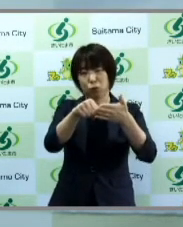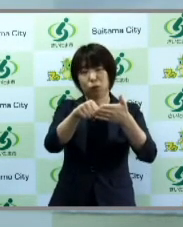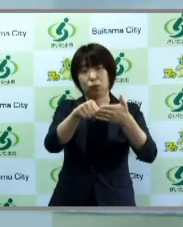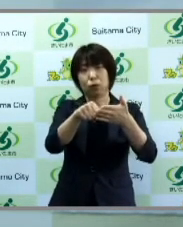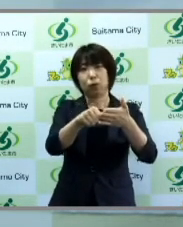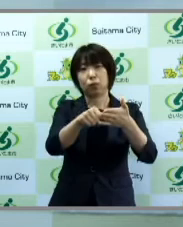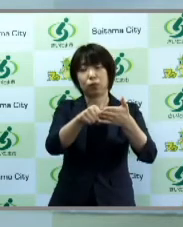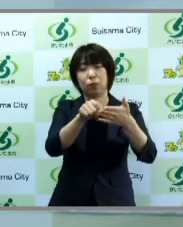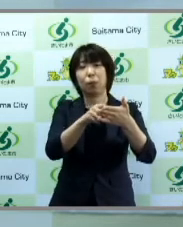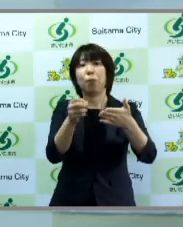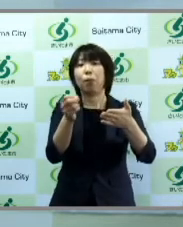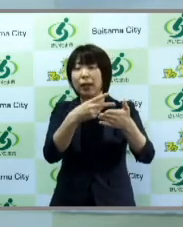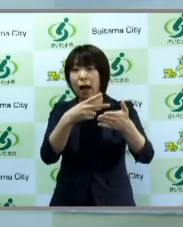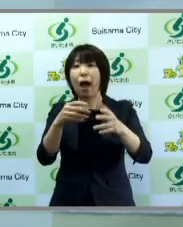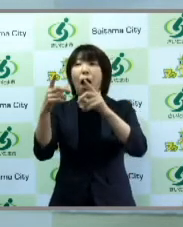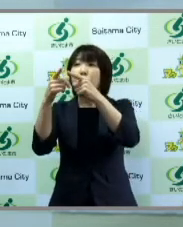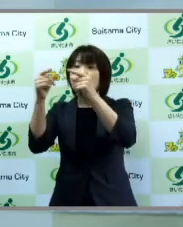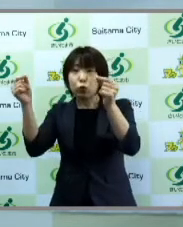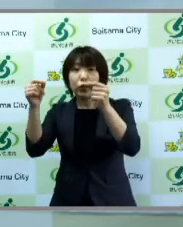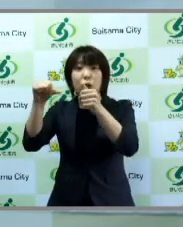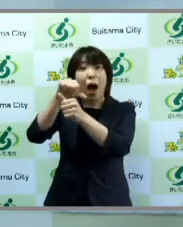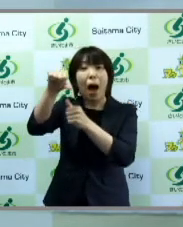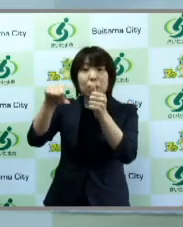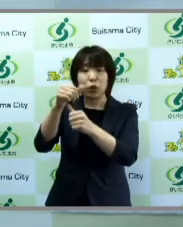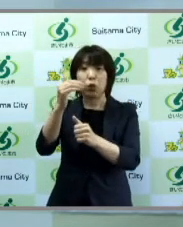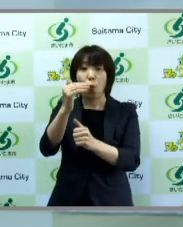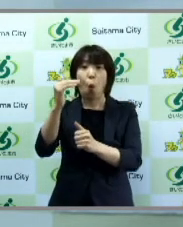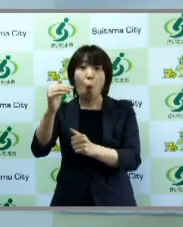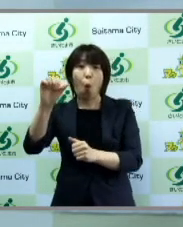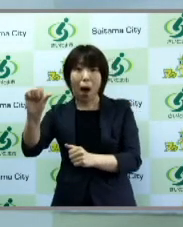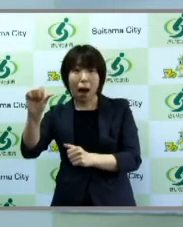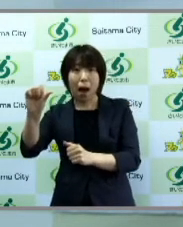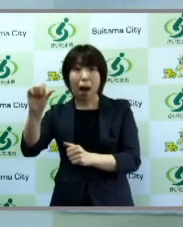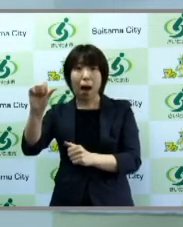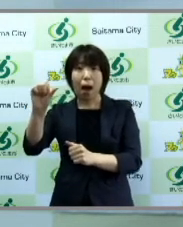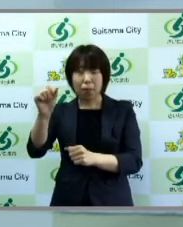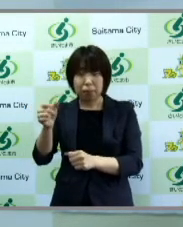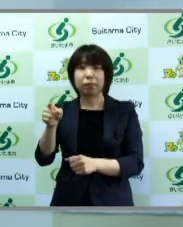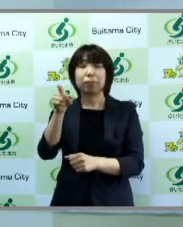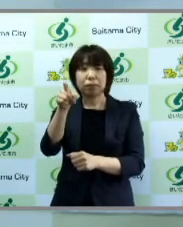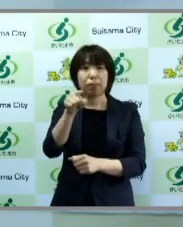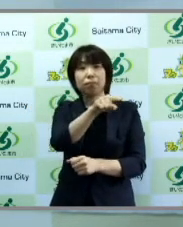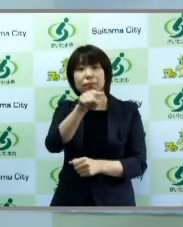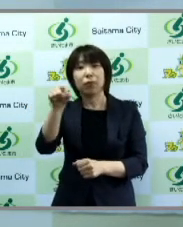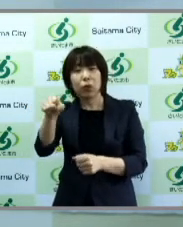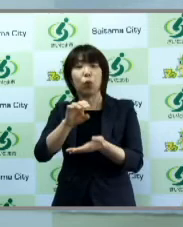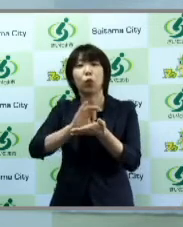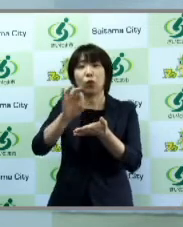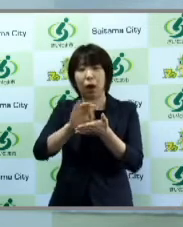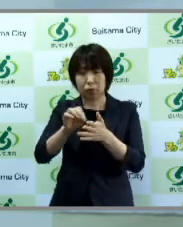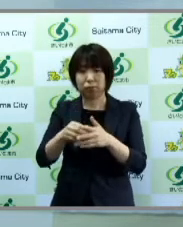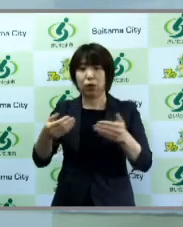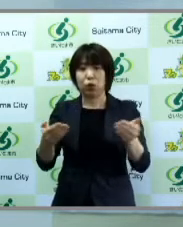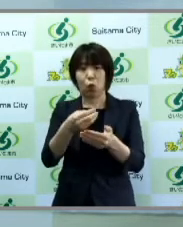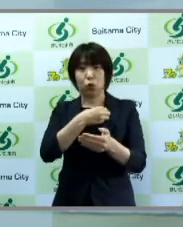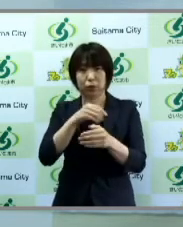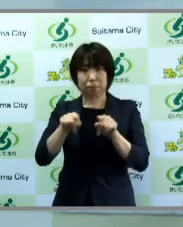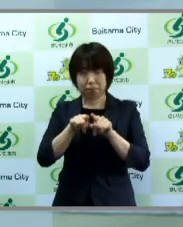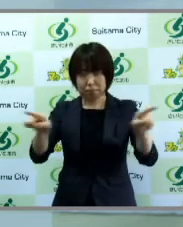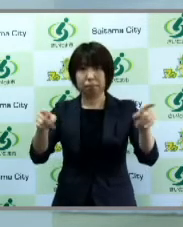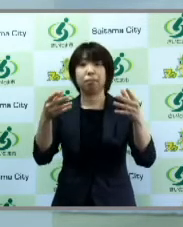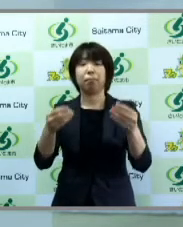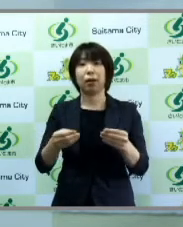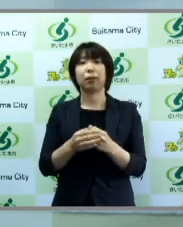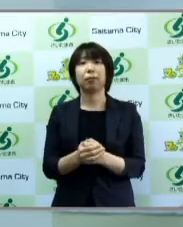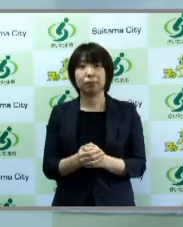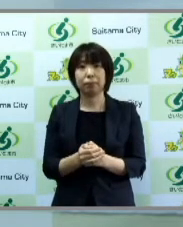触アプリ COCOA と合わせまして、職員が積極的に活用することを指示したところでございます。事業者の皆様にはぜ